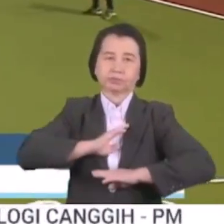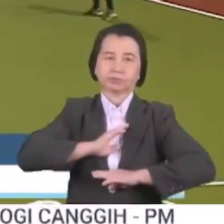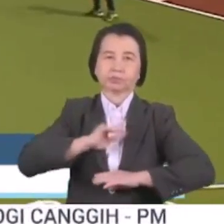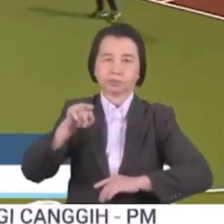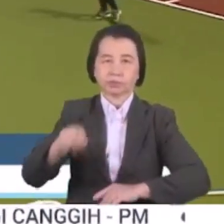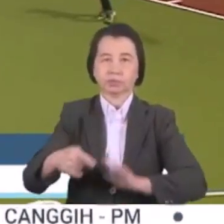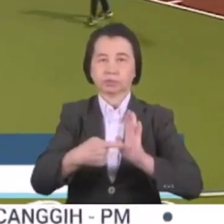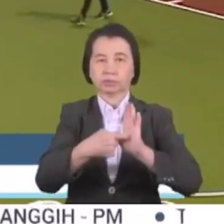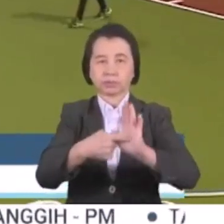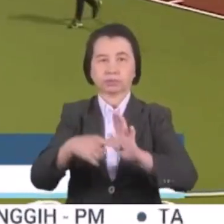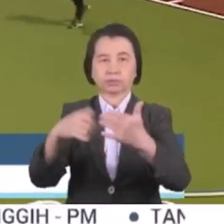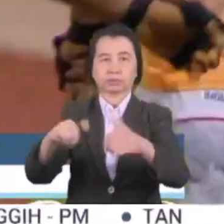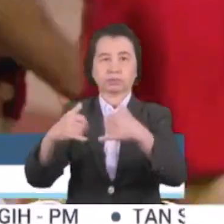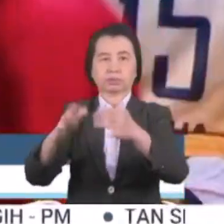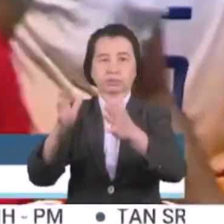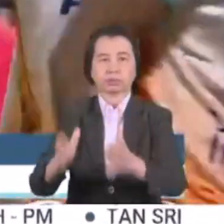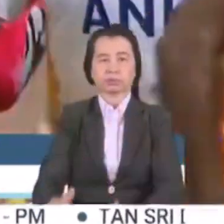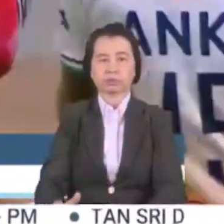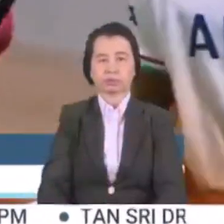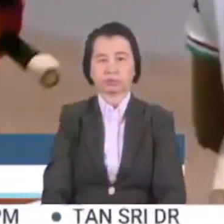persembahan ditonjolkan pemain.